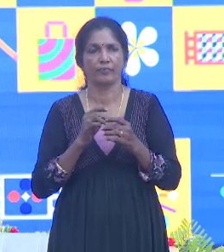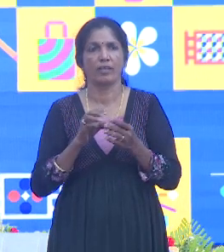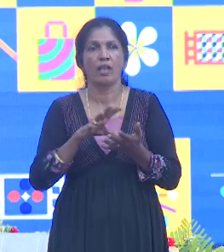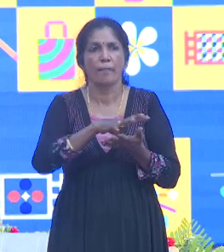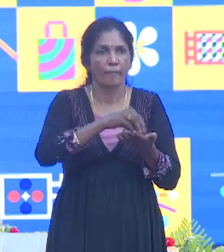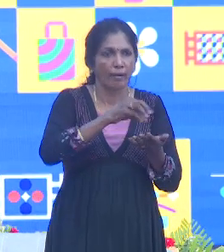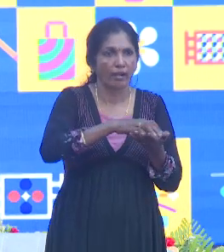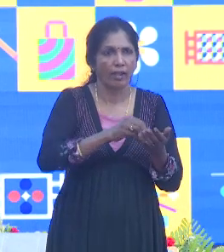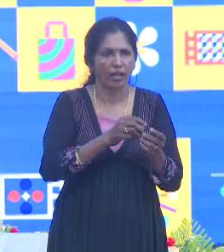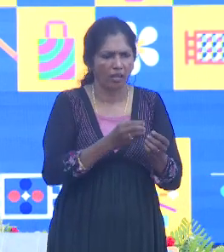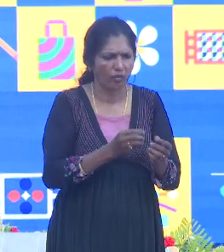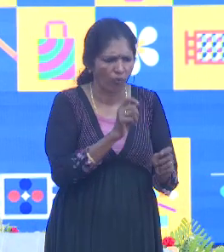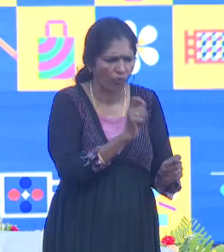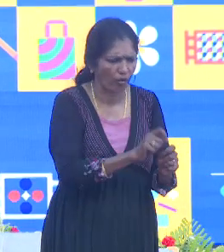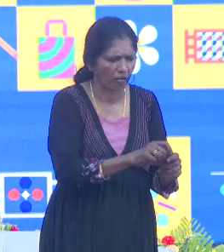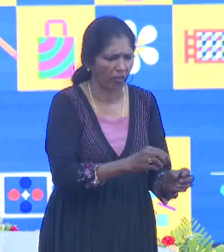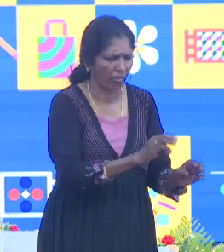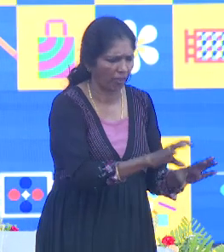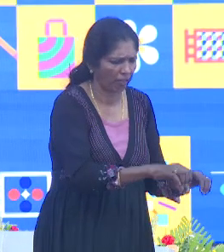മണ്ണിൽ പണിയെടുക്കുന്നവനെ